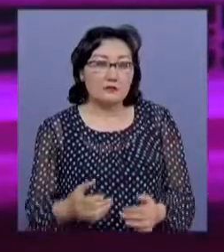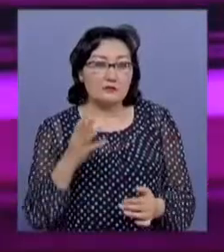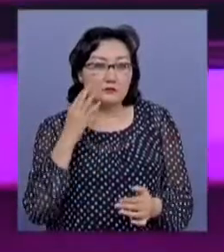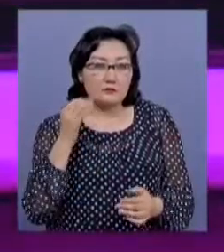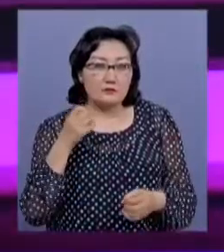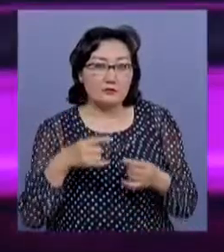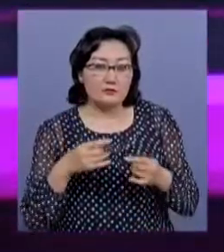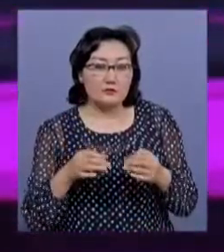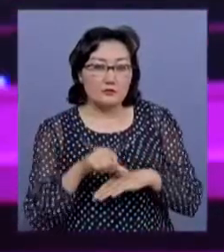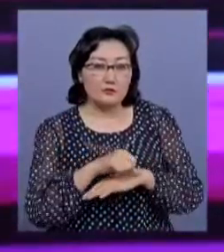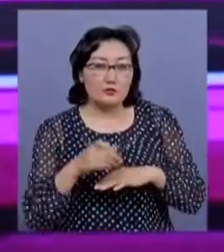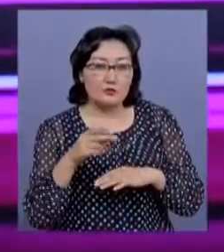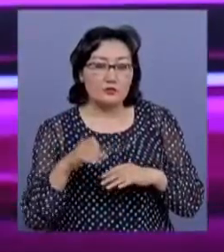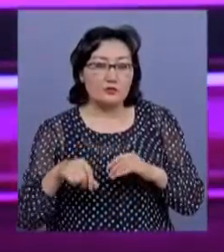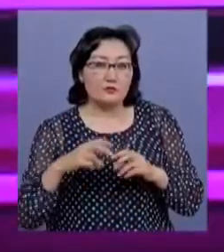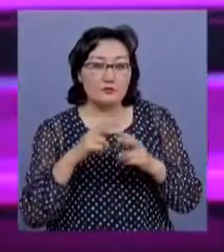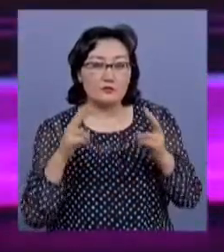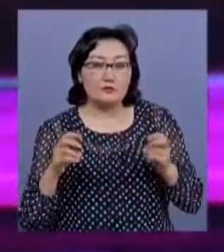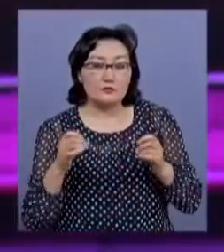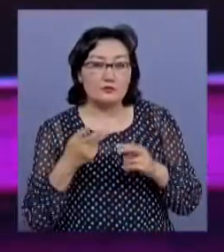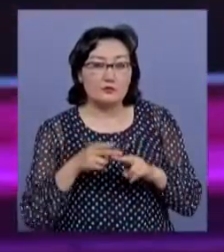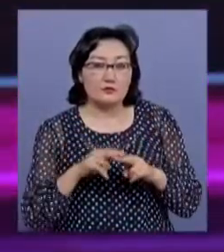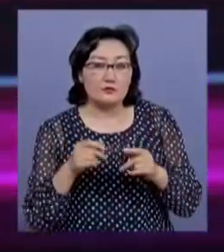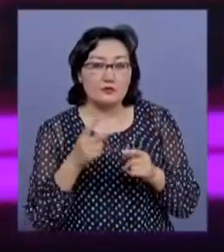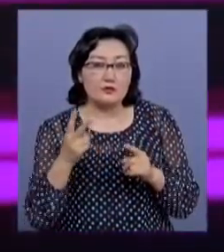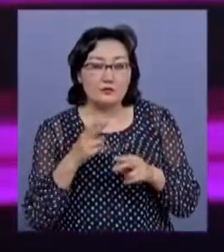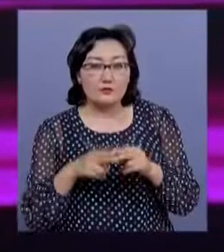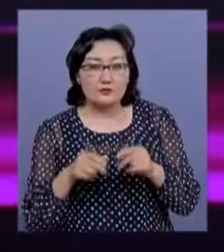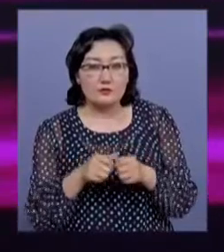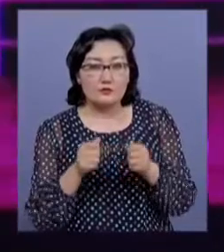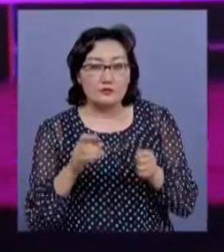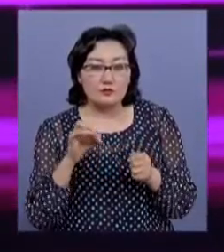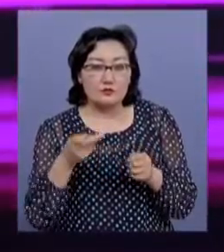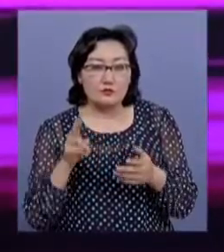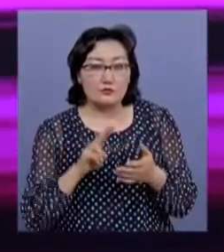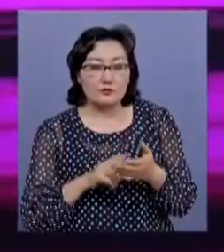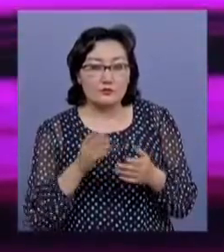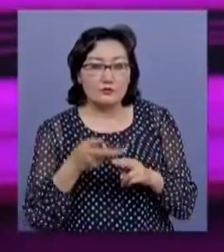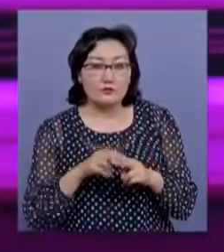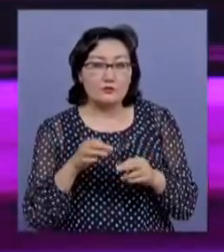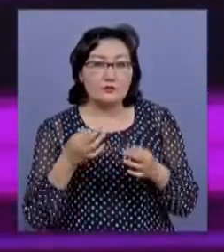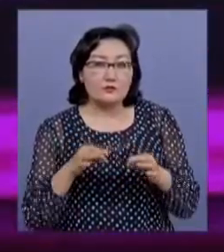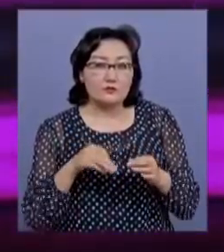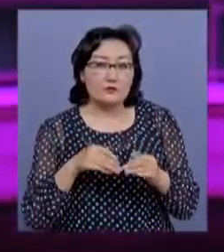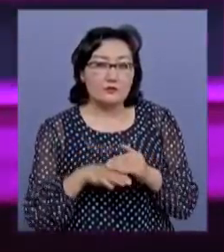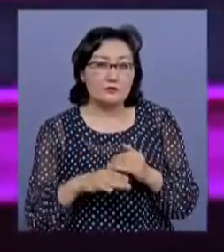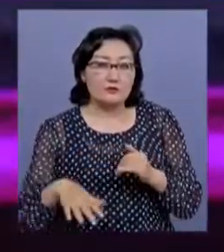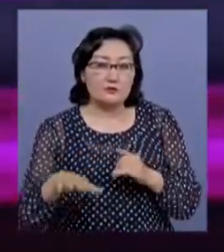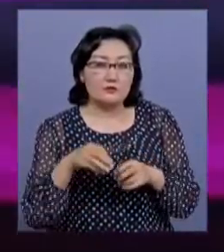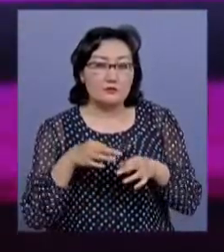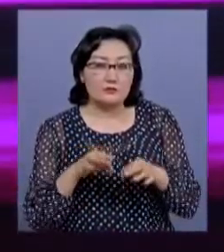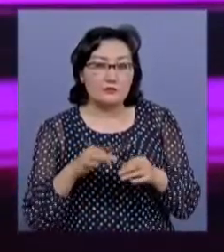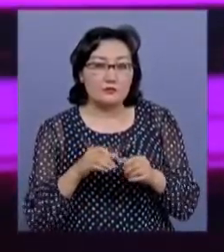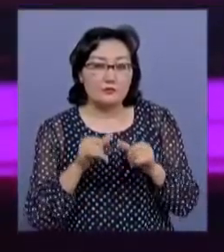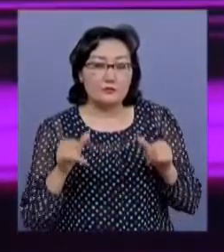Алматыда Рысқұлов даңғылы мен Құлжа күре жолы қиылысындағы жолайрықтың екінші бөлігі шілде айында іске қосылады. Осы арқылы учаскенің жүргізушілерді өткізу